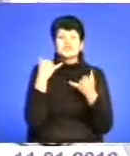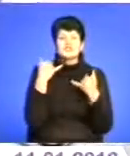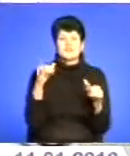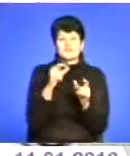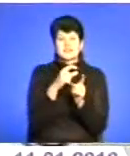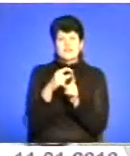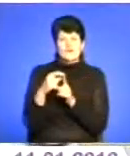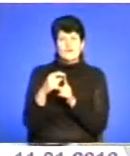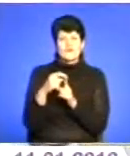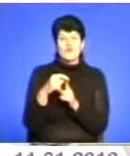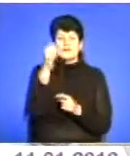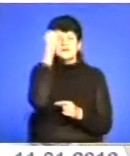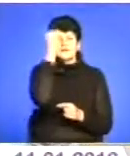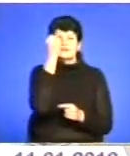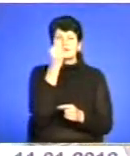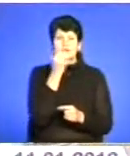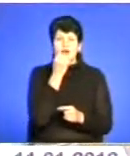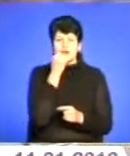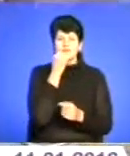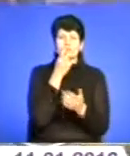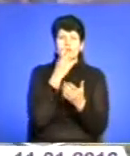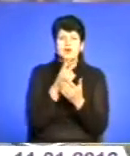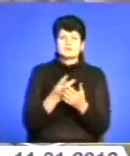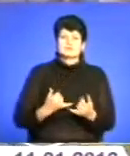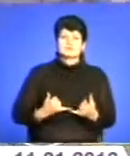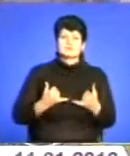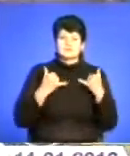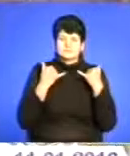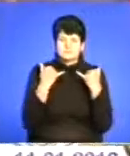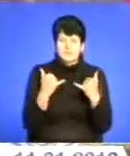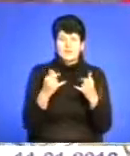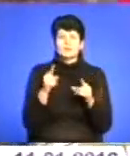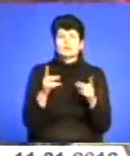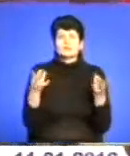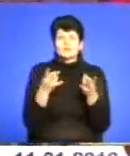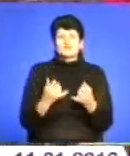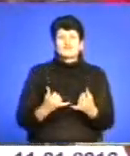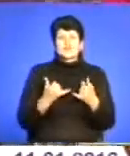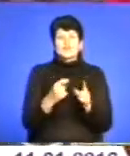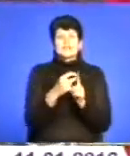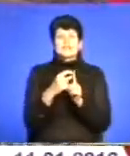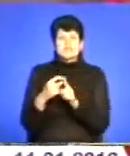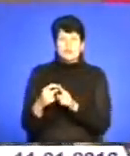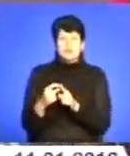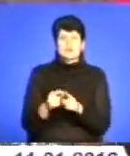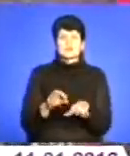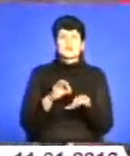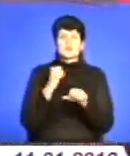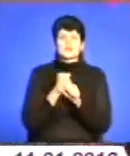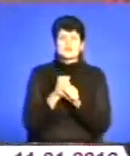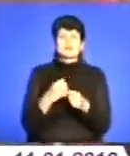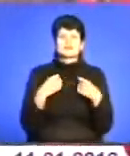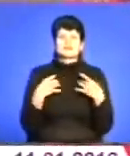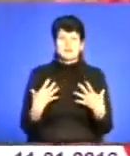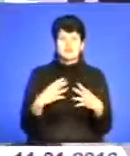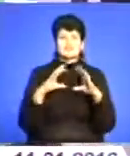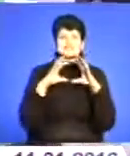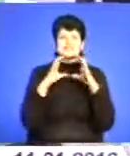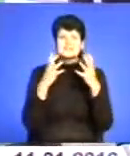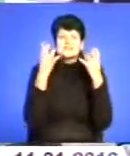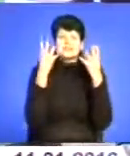Воно виражає зичливість та повагу. А тому це слово вирішили вшанувати та запровадили на честь свята. Всесвітній день